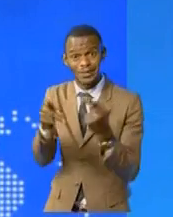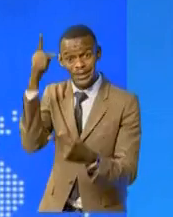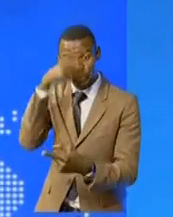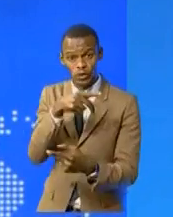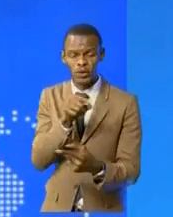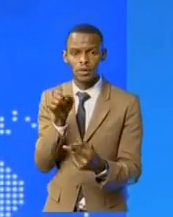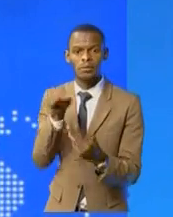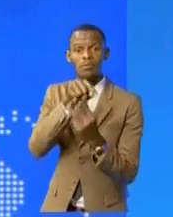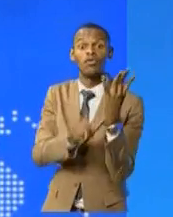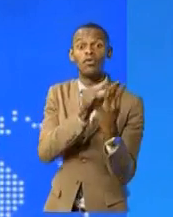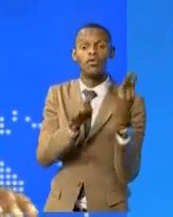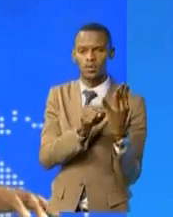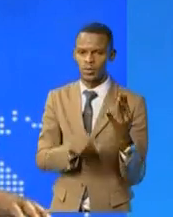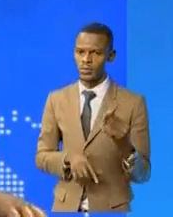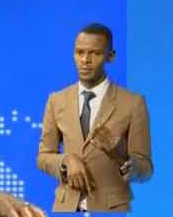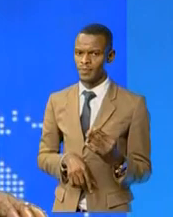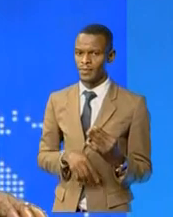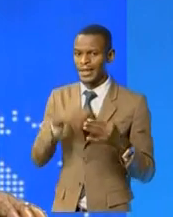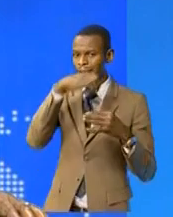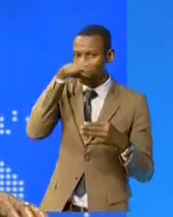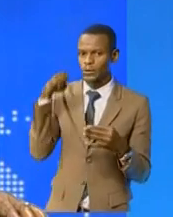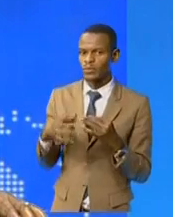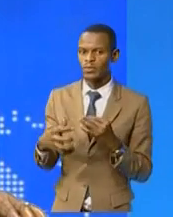main dans le sac. Ils ont emporté